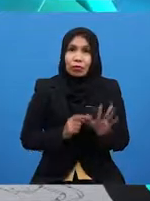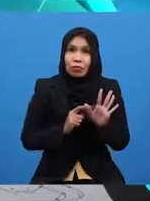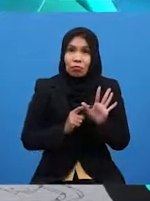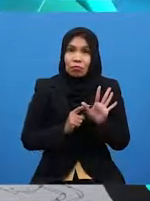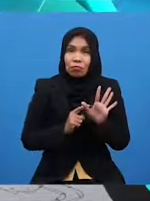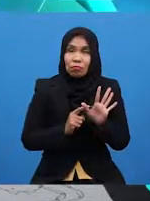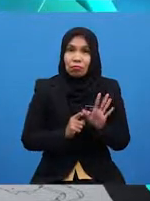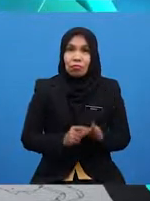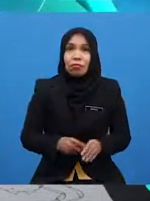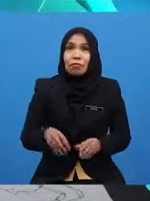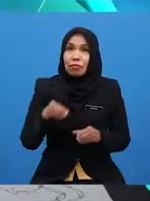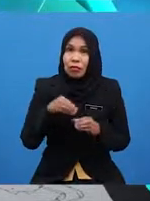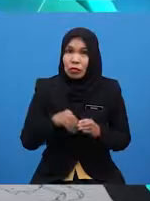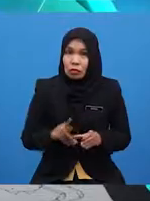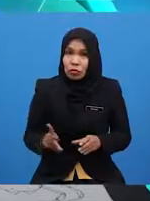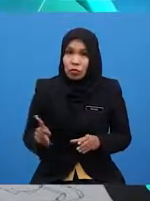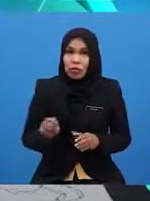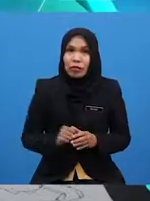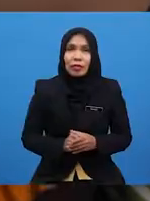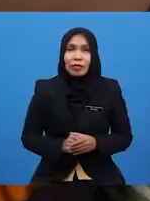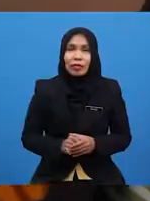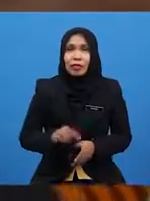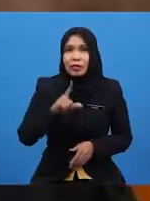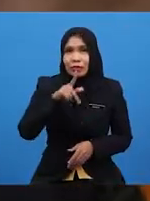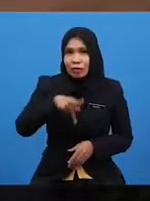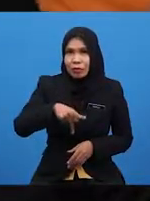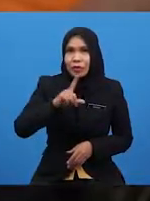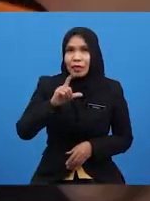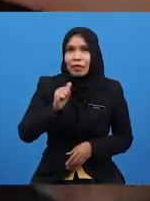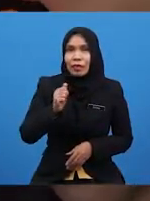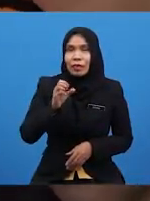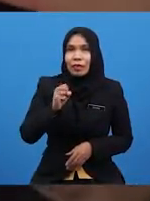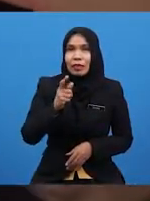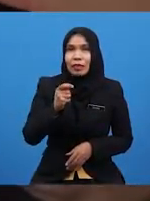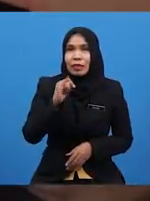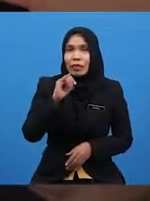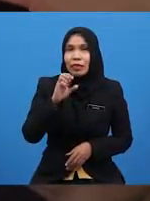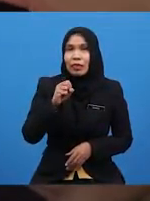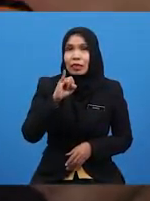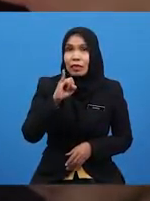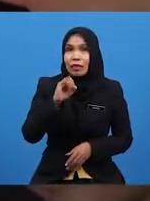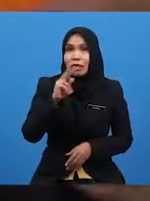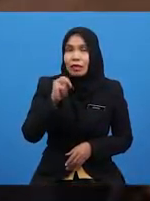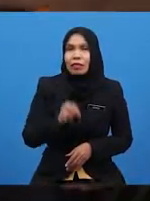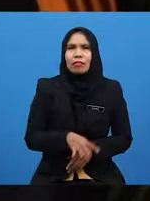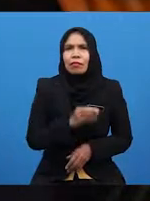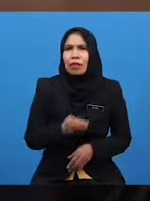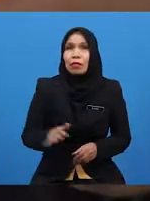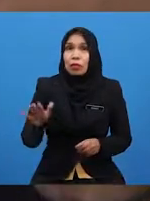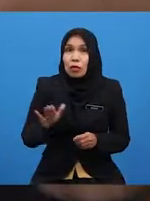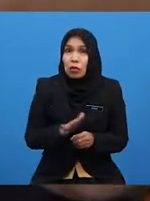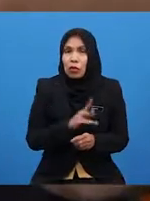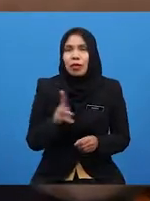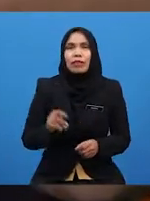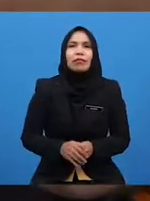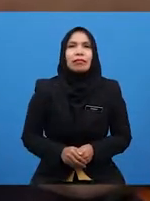Langkah lima, masukkan plastisin dan penuhkan plastisin ke dalam kotak dan